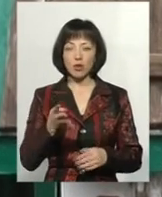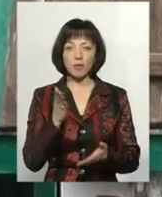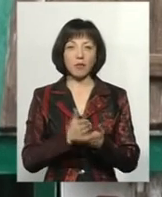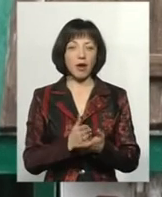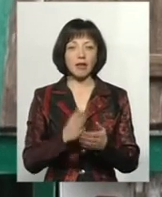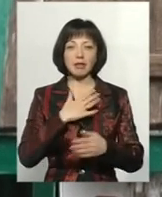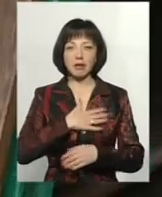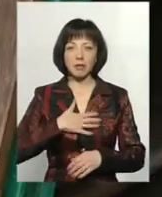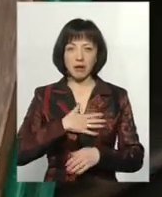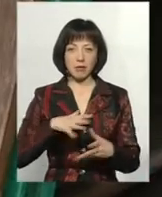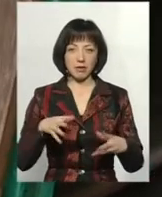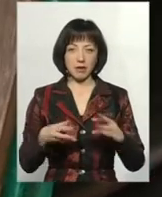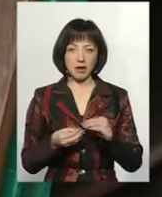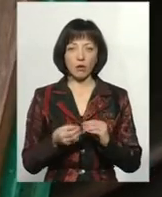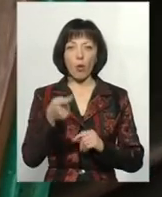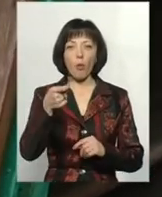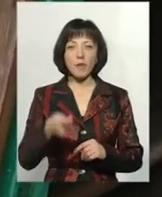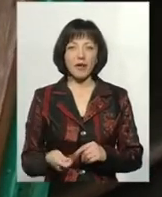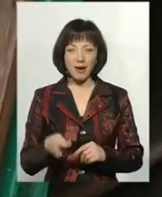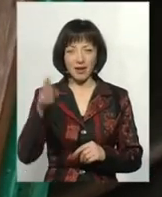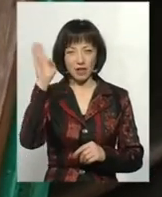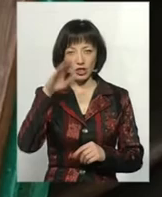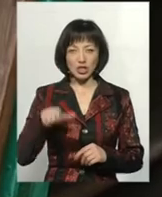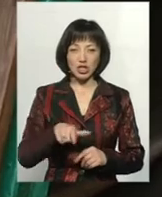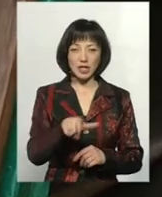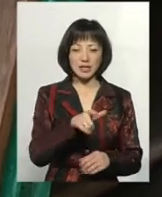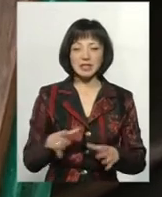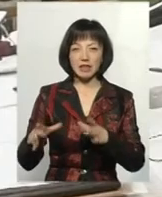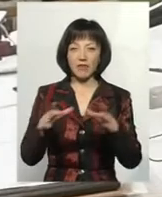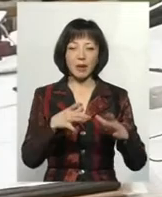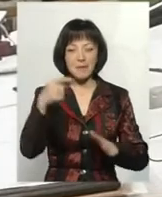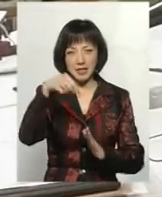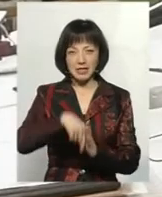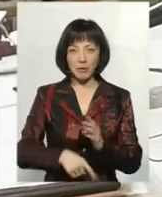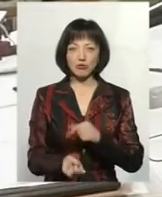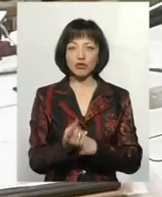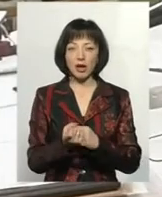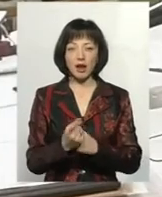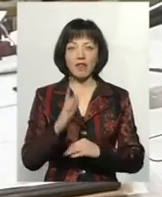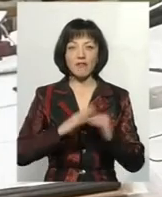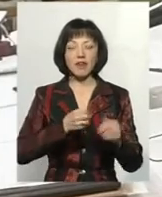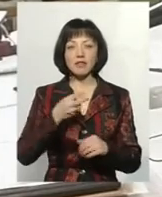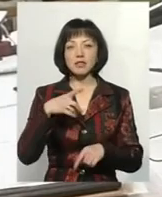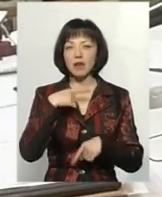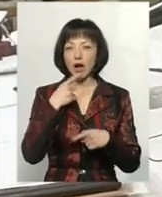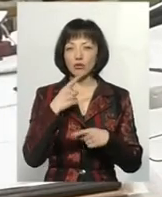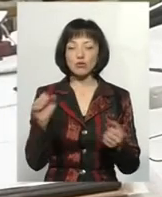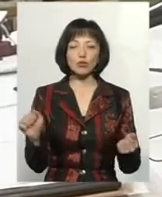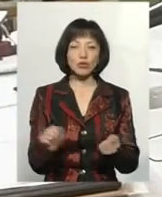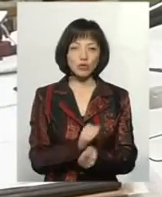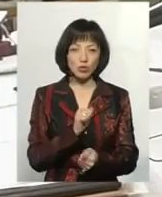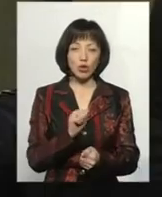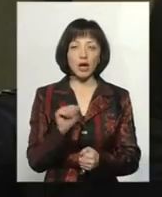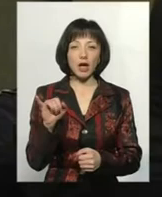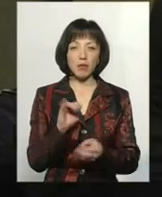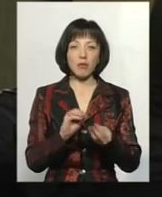вкрай неприємні наслідки. Обміліли не лише річки та ставки, а й підземні джерела. Фахівці говорять про безпрецедентну посуху та про те,